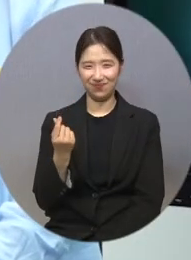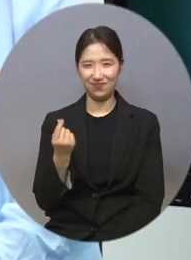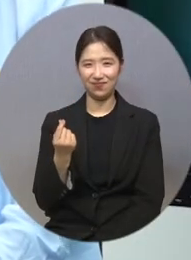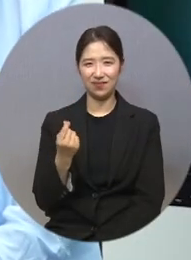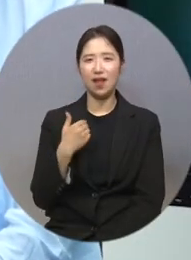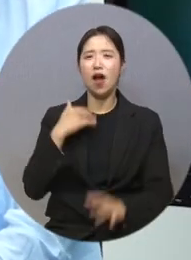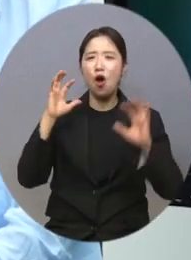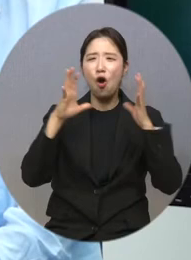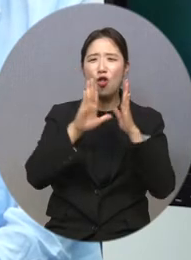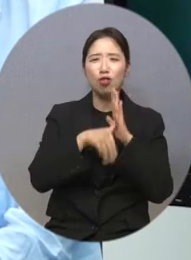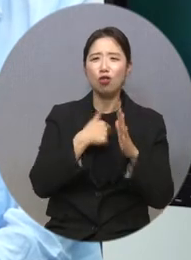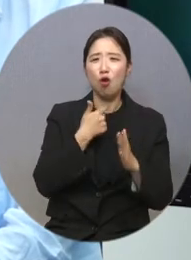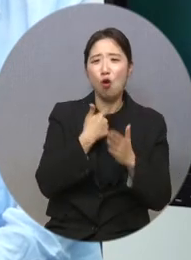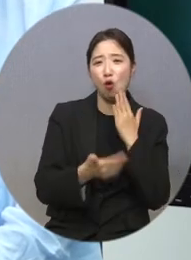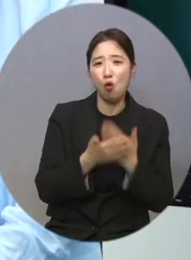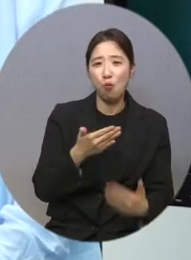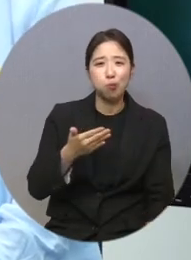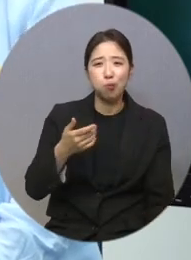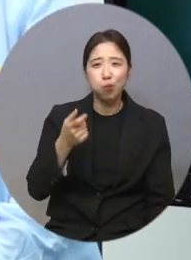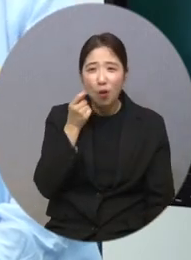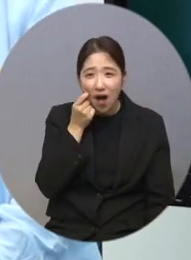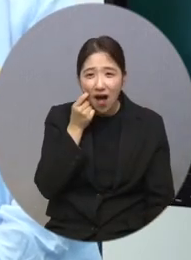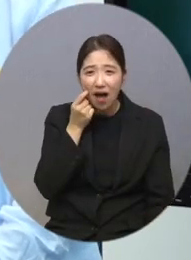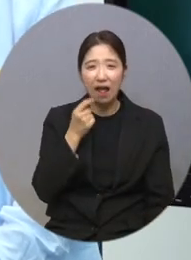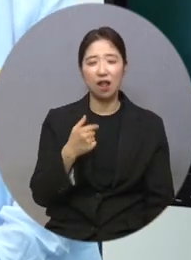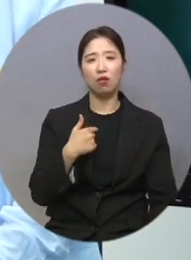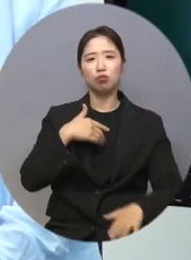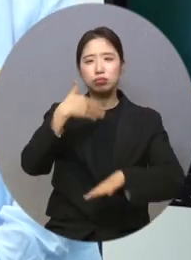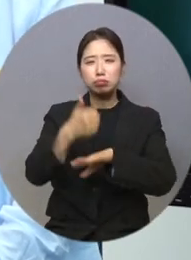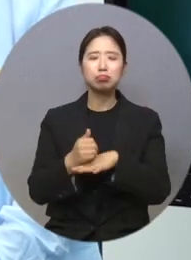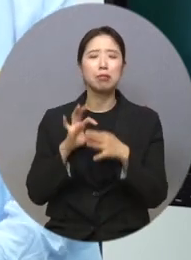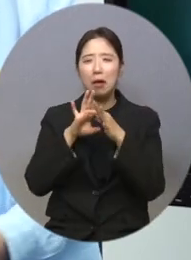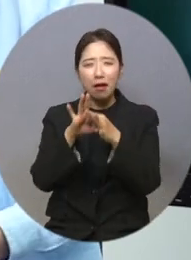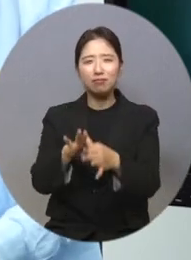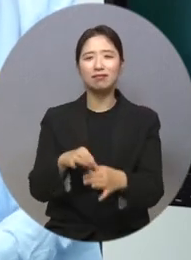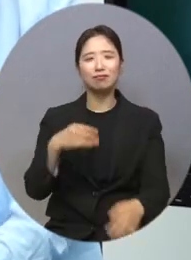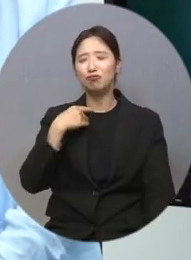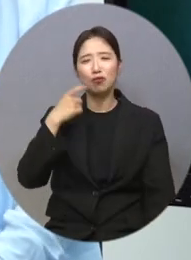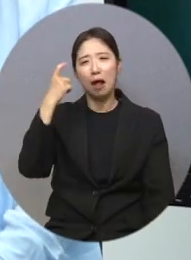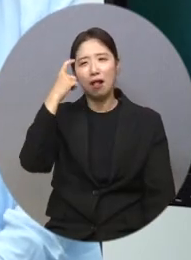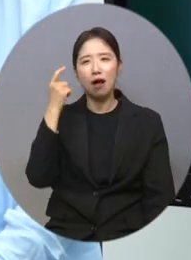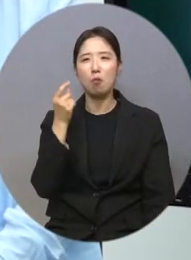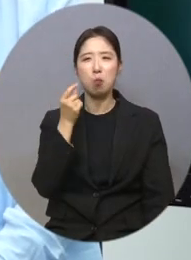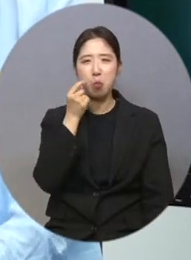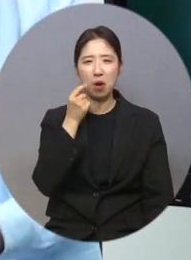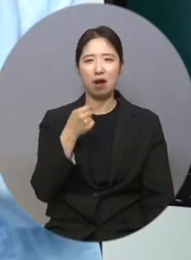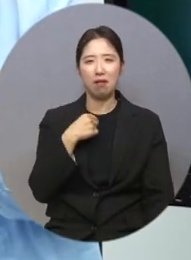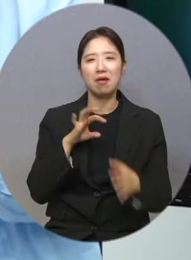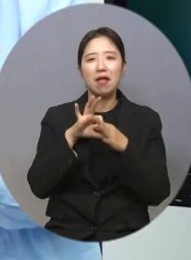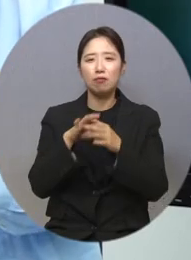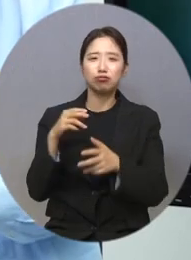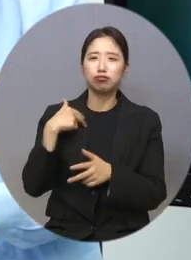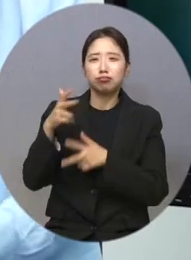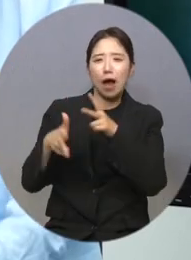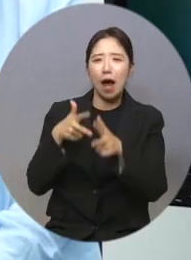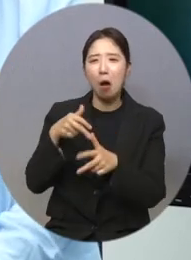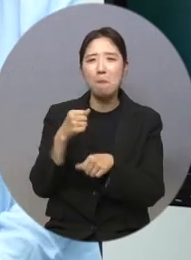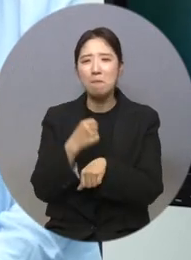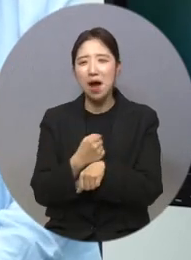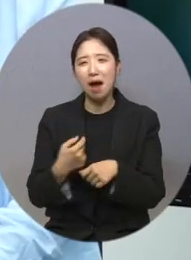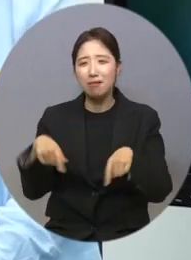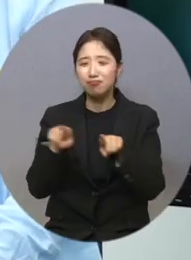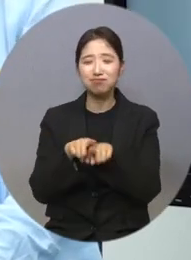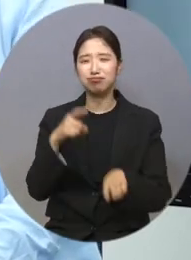그런 어릴 때의 경험이 없었다면 저는 계속 이런 생각도 못 하고 같이 뭐 이렇게 사업을